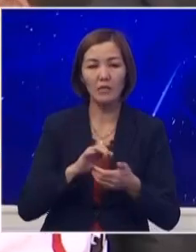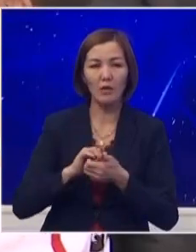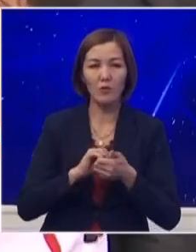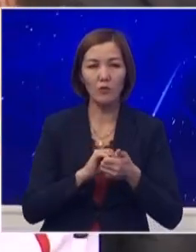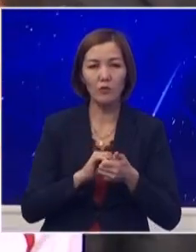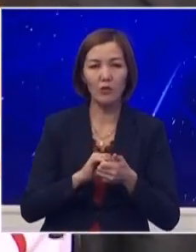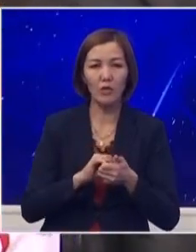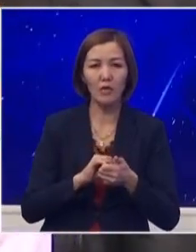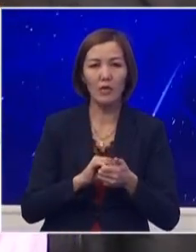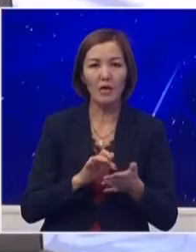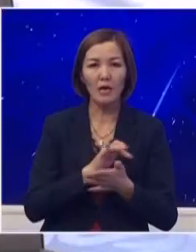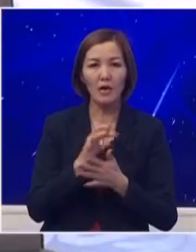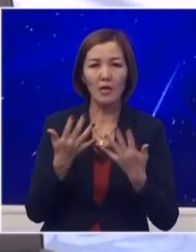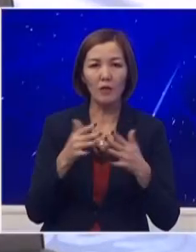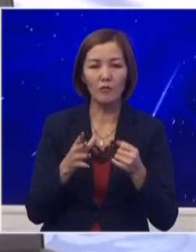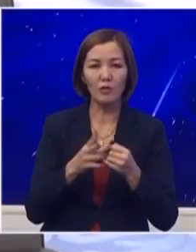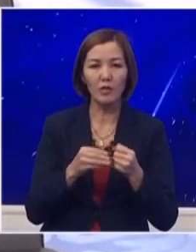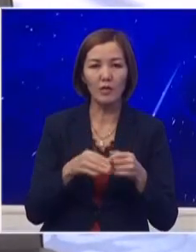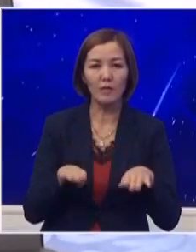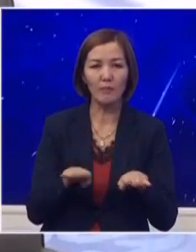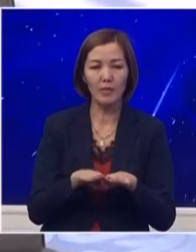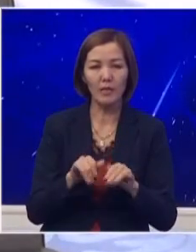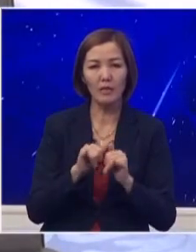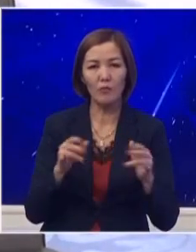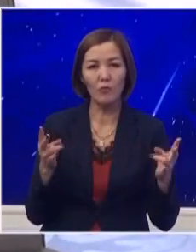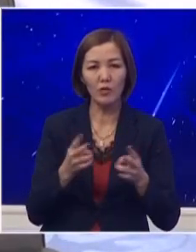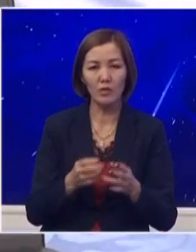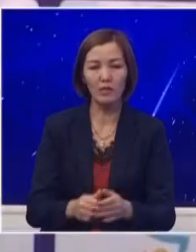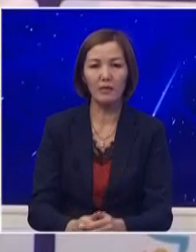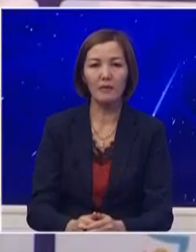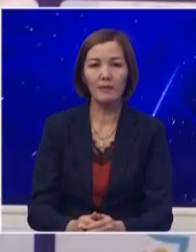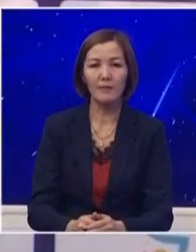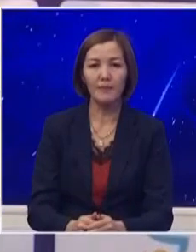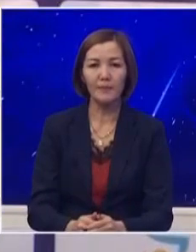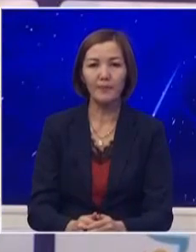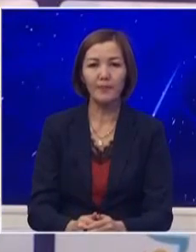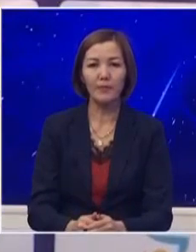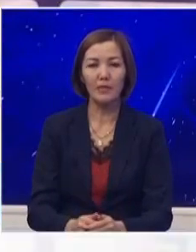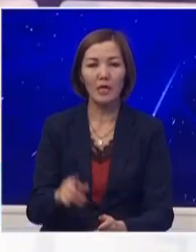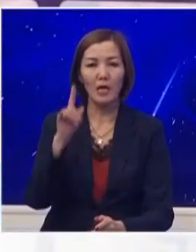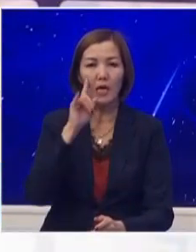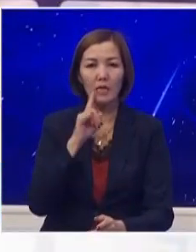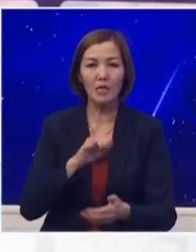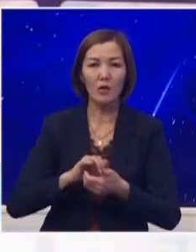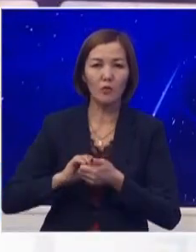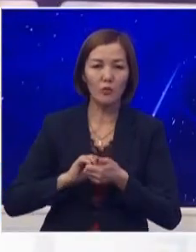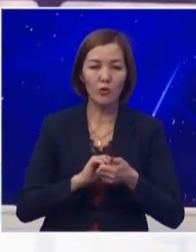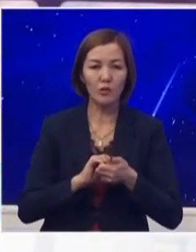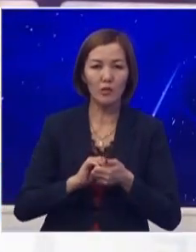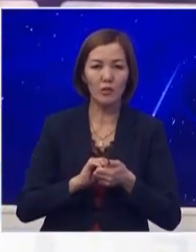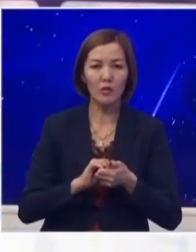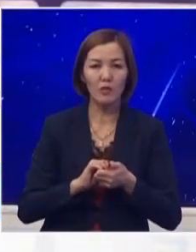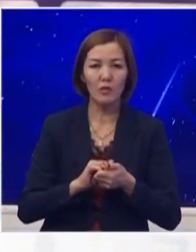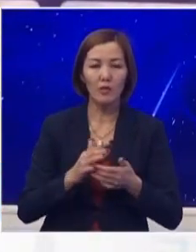бренд болғандықтан қалада да, ауылдық жерлерде де бірдей дамуы қажет. Ұлттық күресіміз болғаннан кейін, мен ойлаймын, бұл қазақ